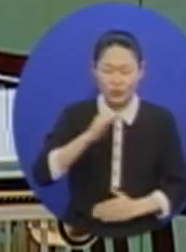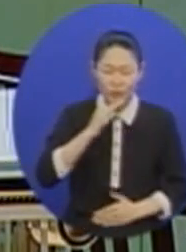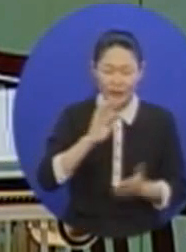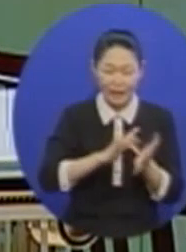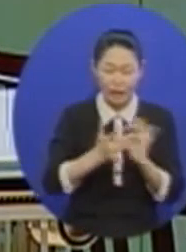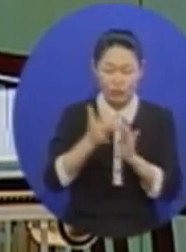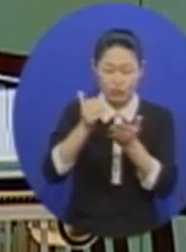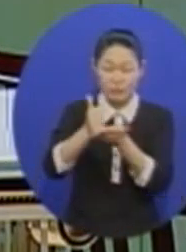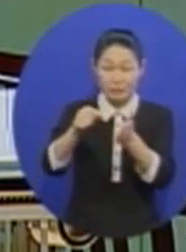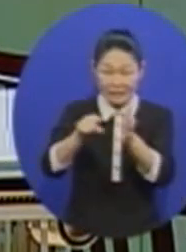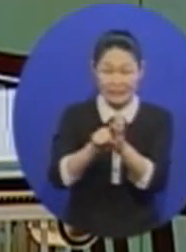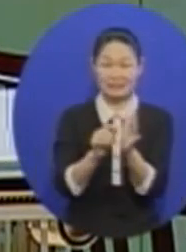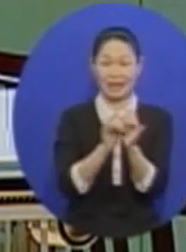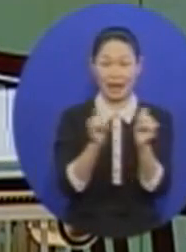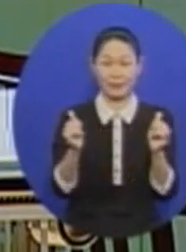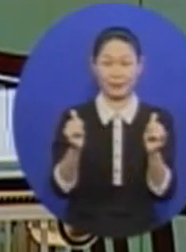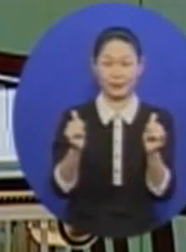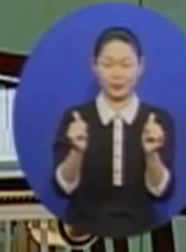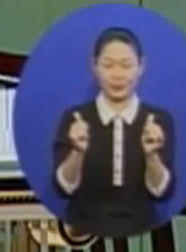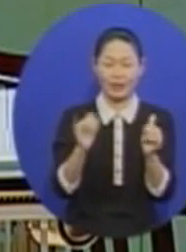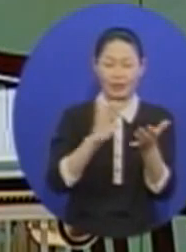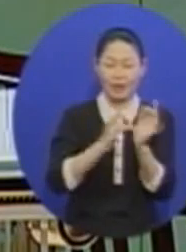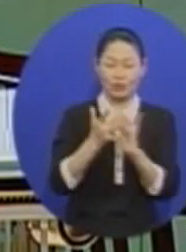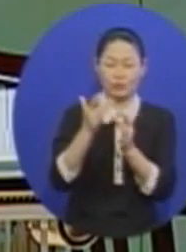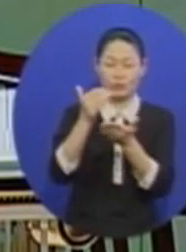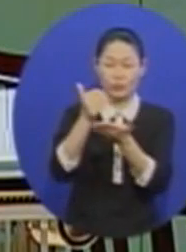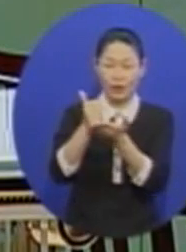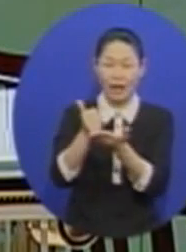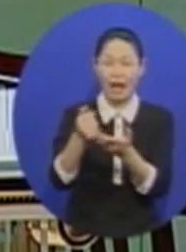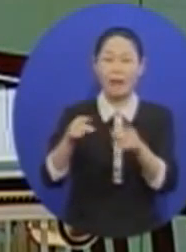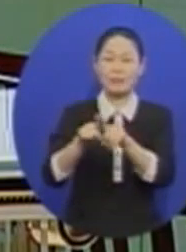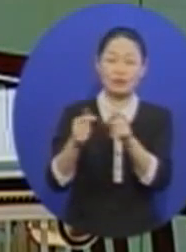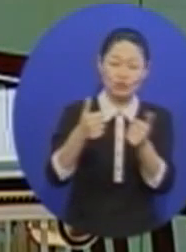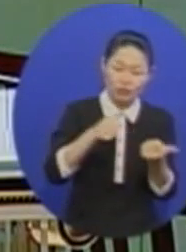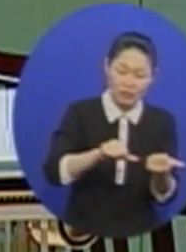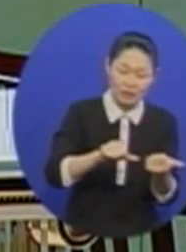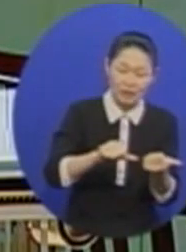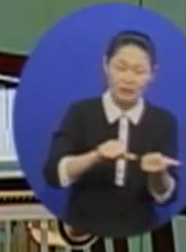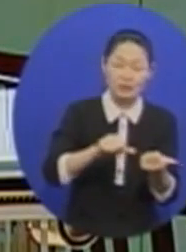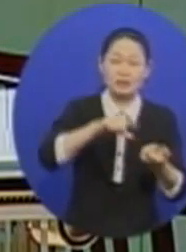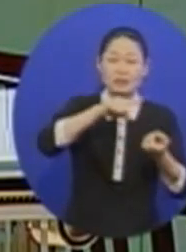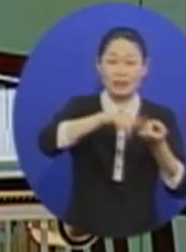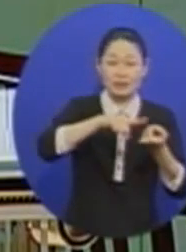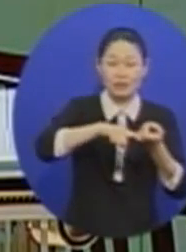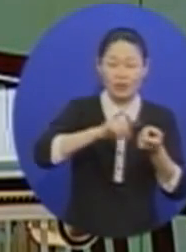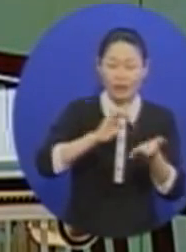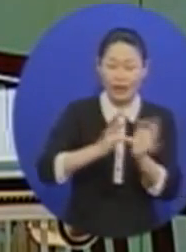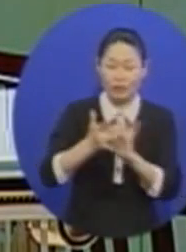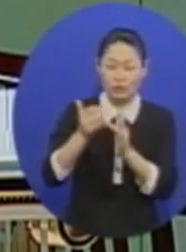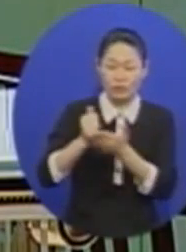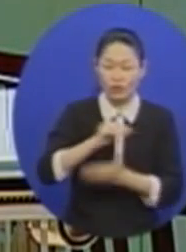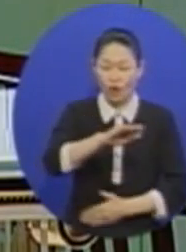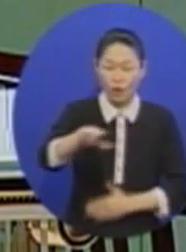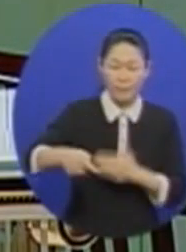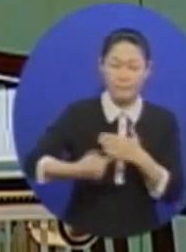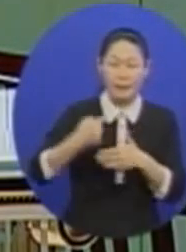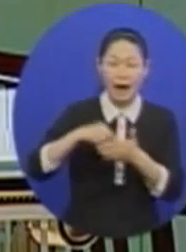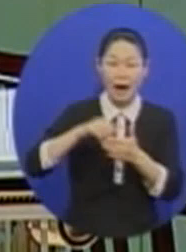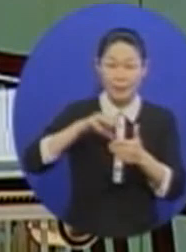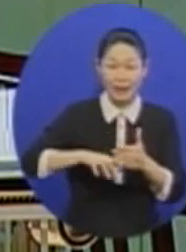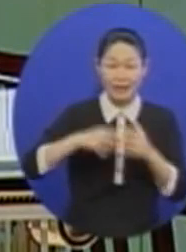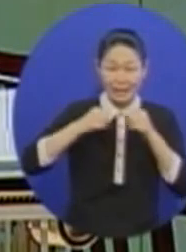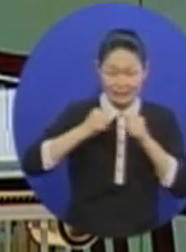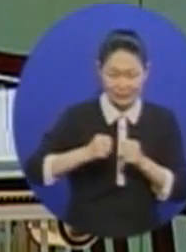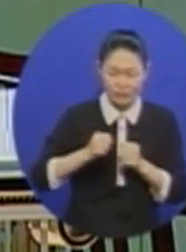예수님을 믿는 사람 예수님과 함께 죽었다고 하는 사실을 또 예수님의 여러분 마음에 계시다고 하는 사실을